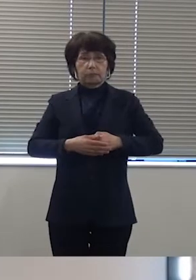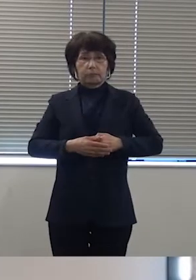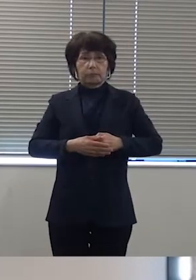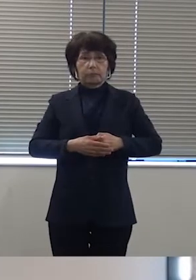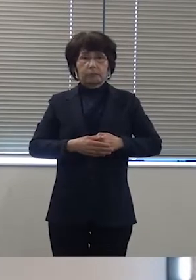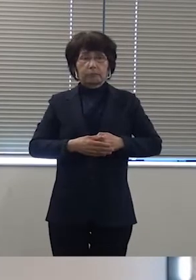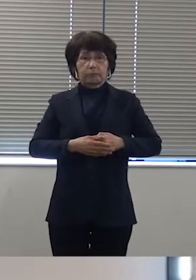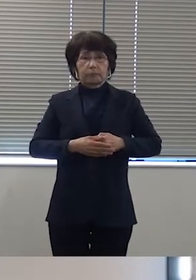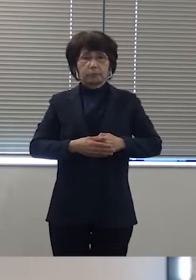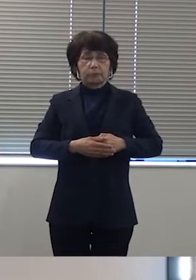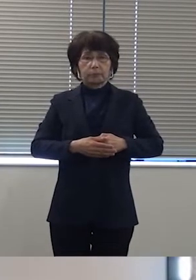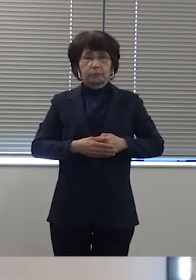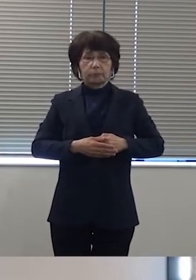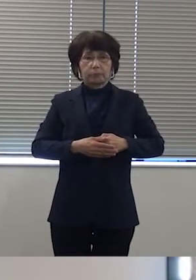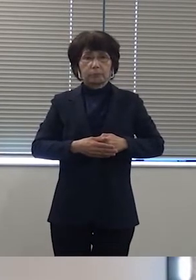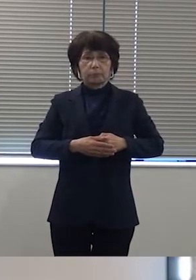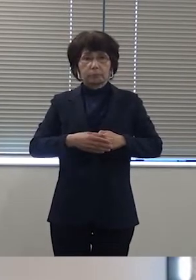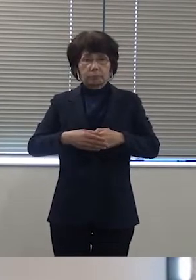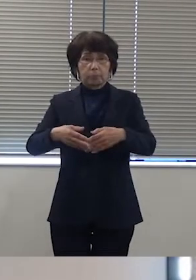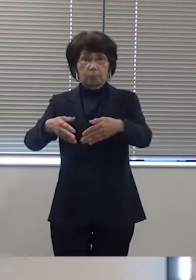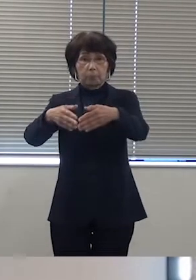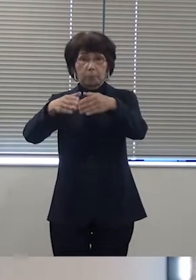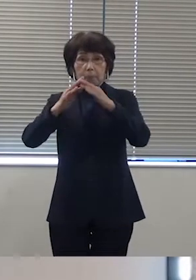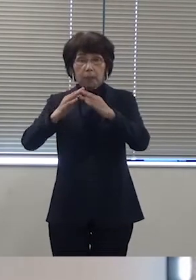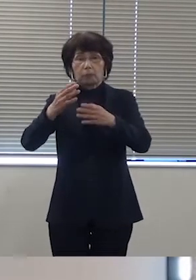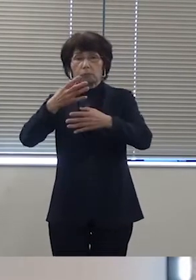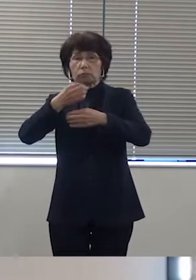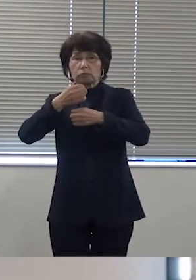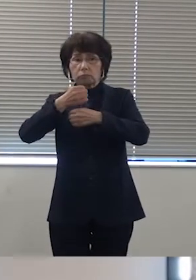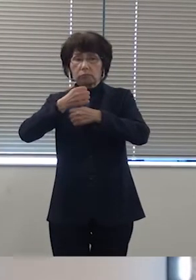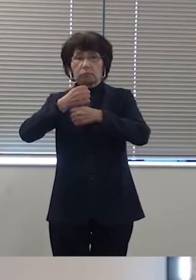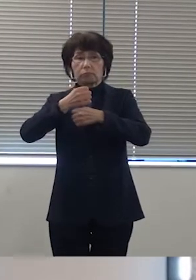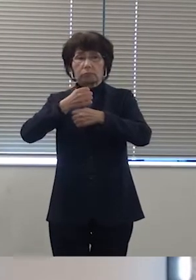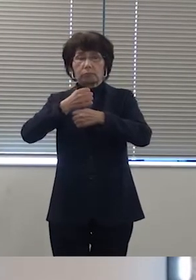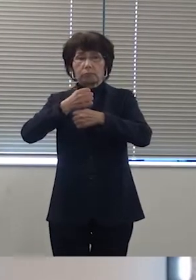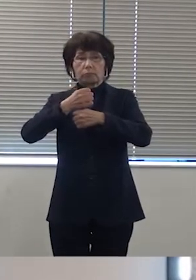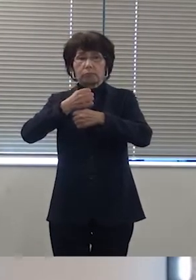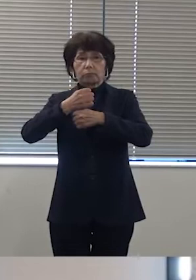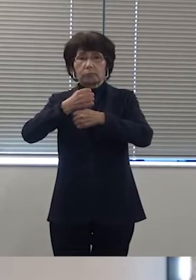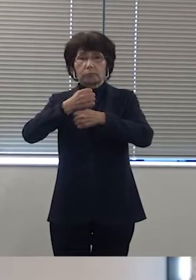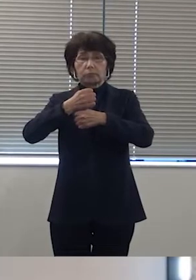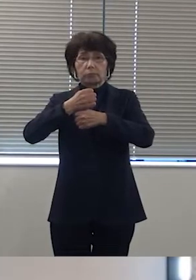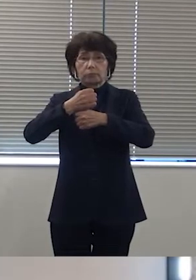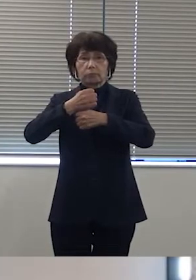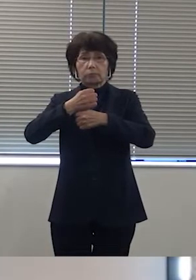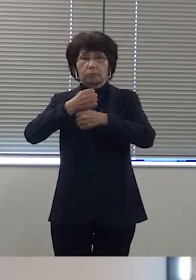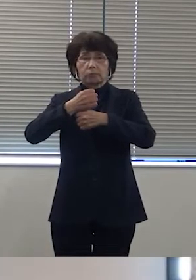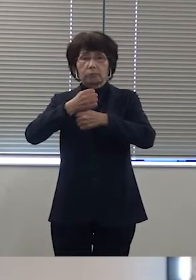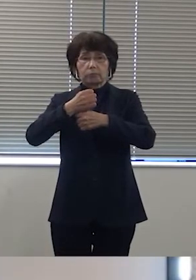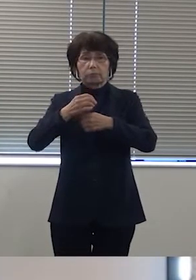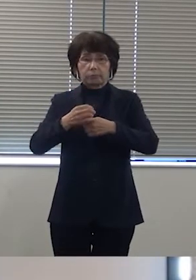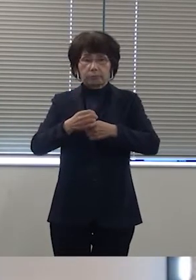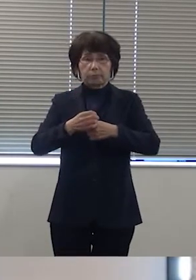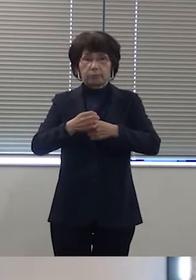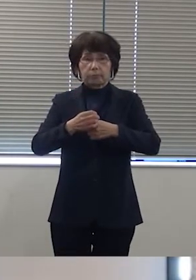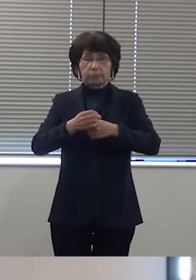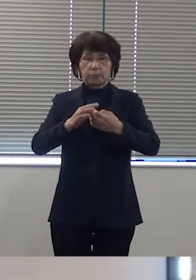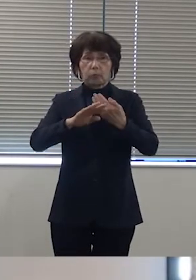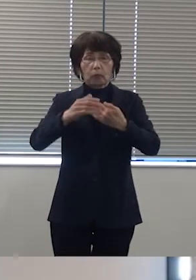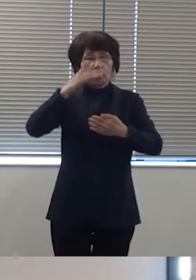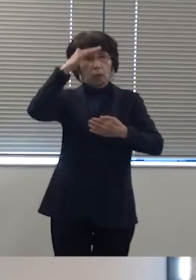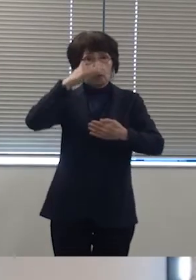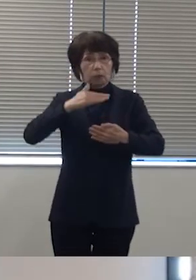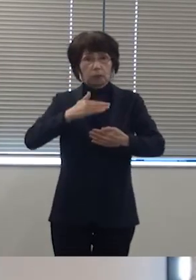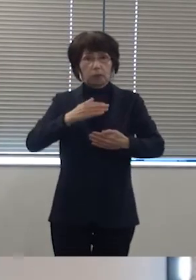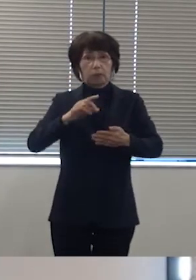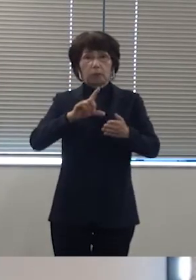分、それからあとはどうしても高知の場合は、山があって、なかなか応援も来て受け入れにくいという